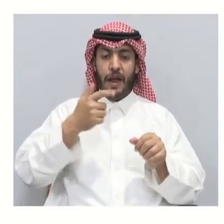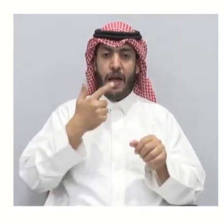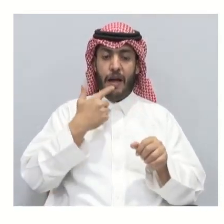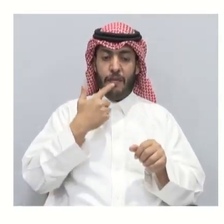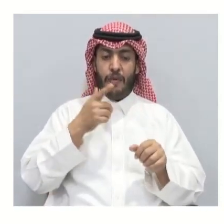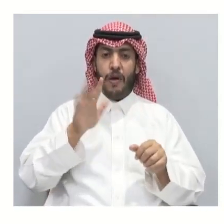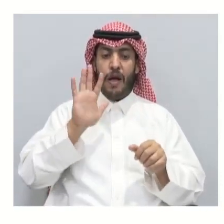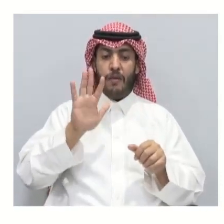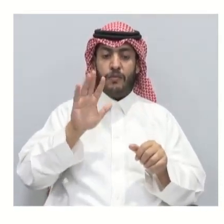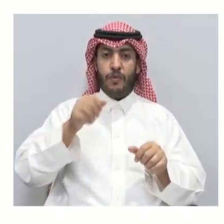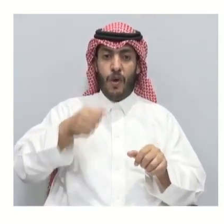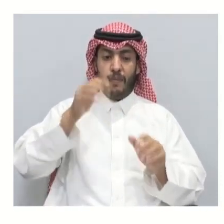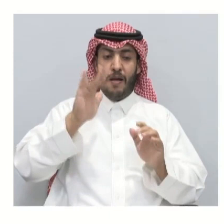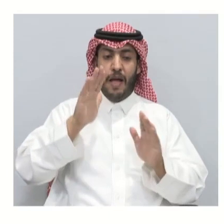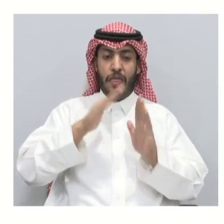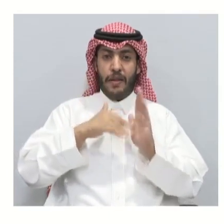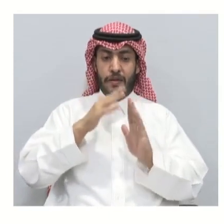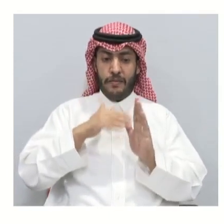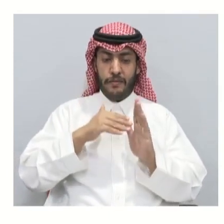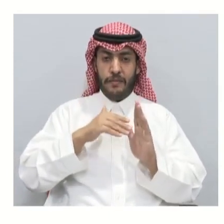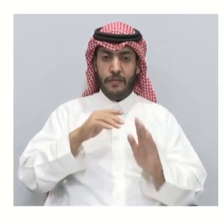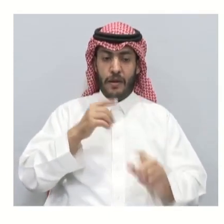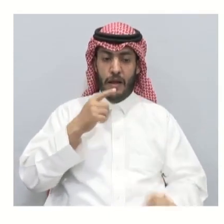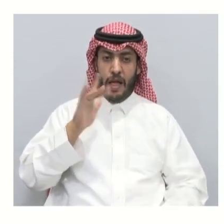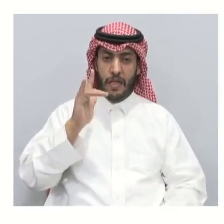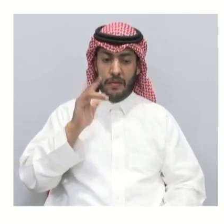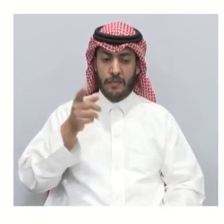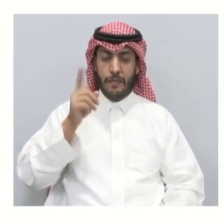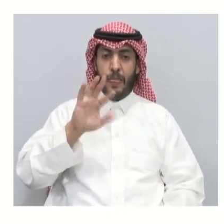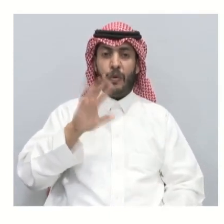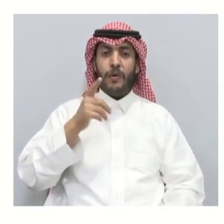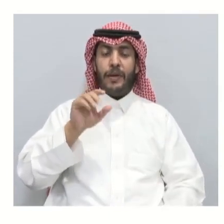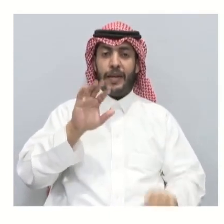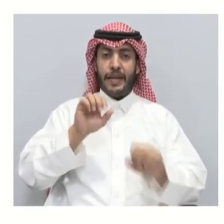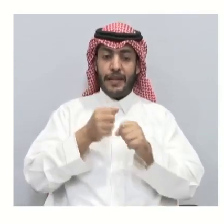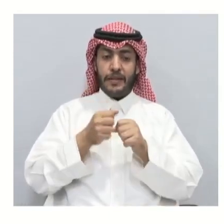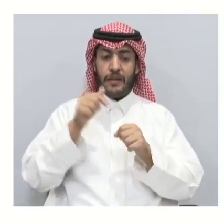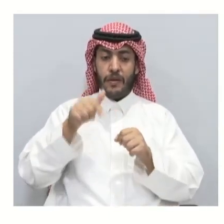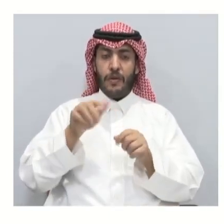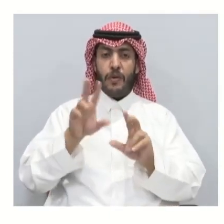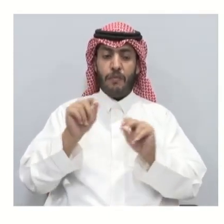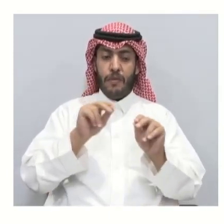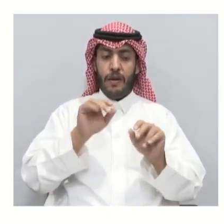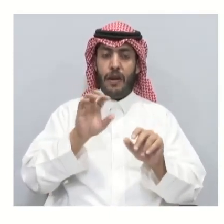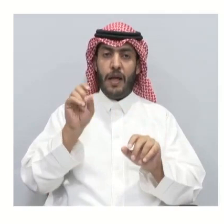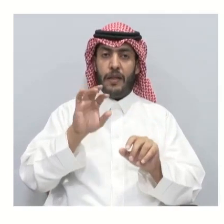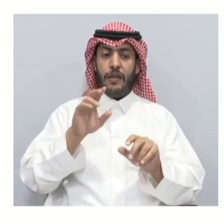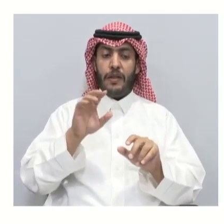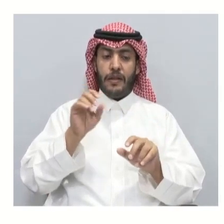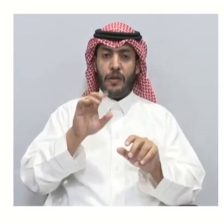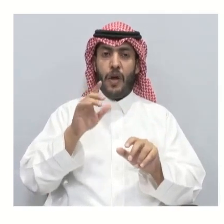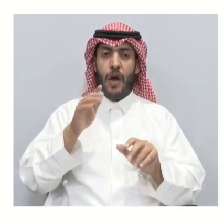خضراء بارك الله فيكم المطلوب هنا اسعدكم الله ما الكسر الذي يمثل عدد العلب